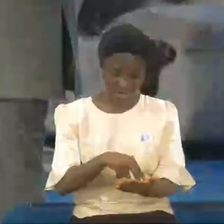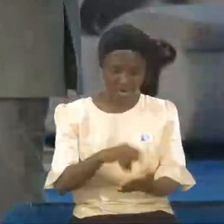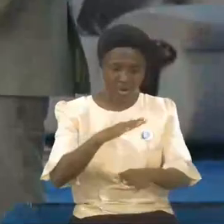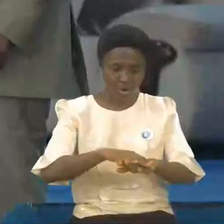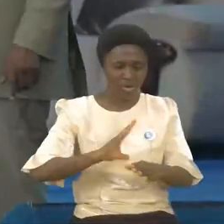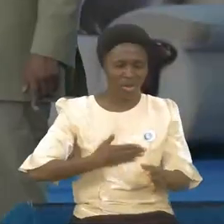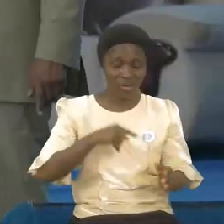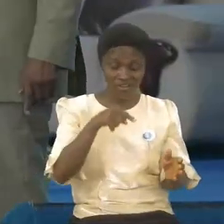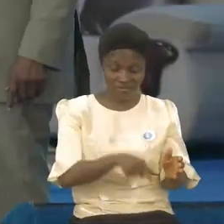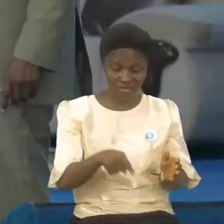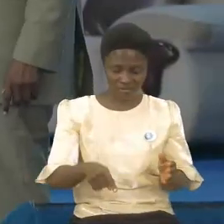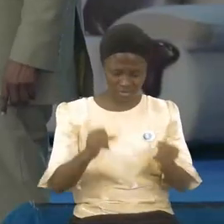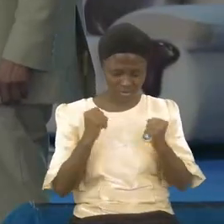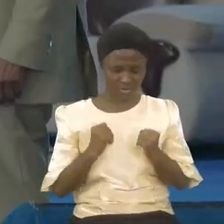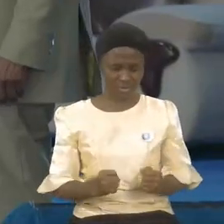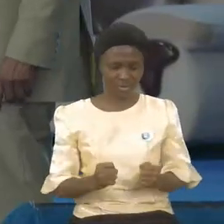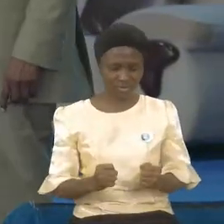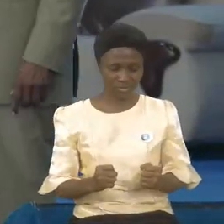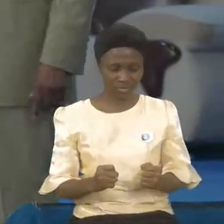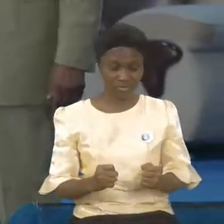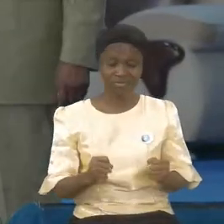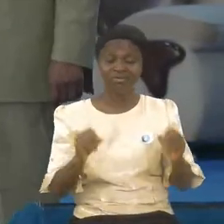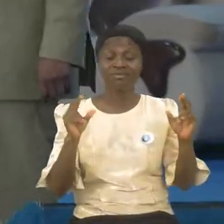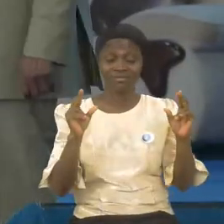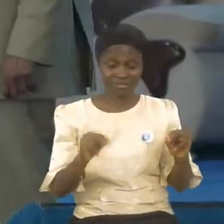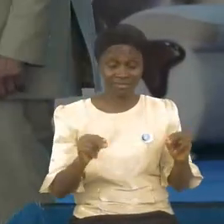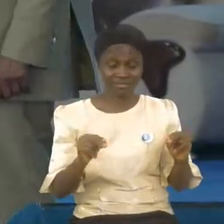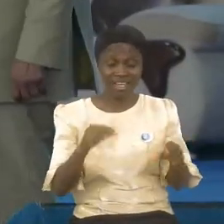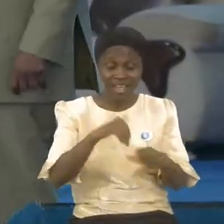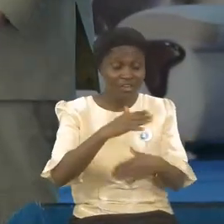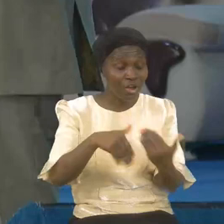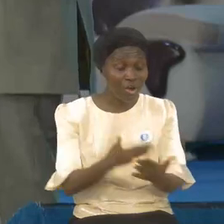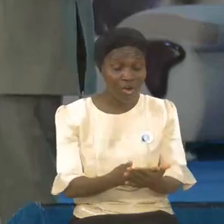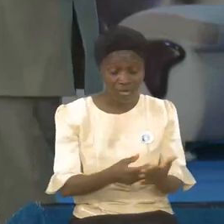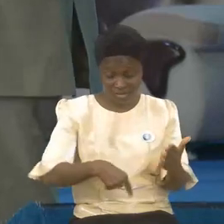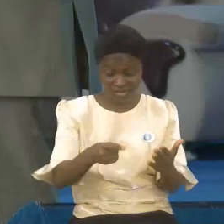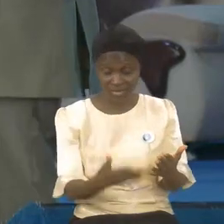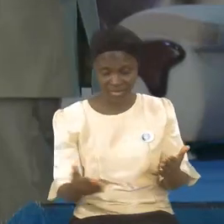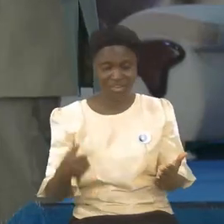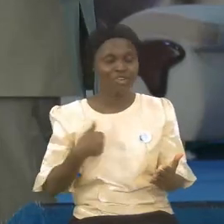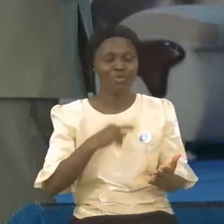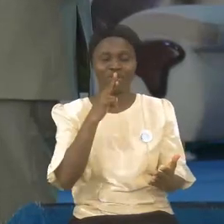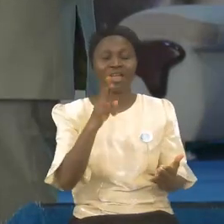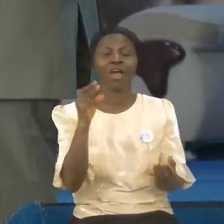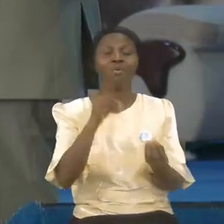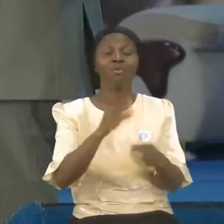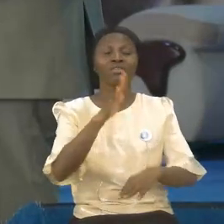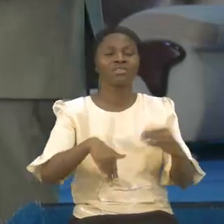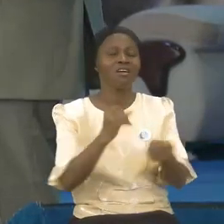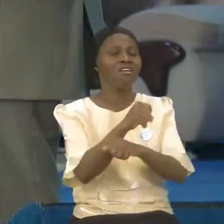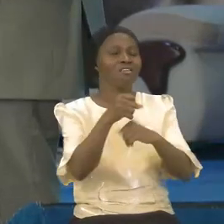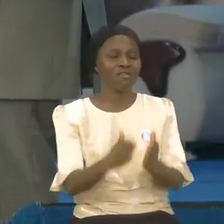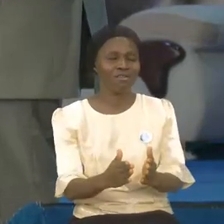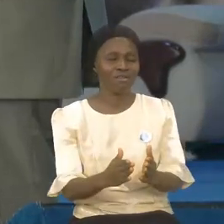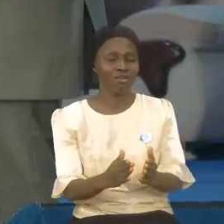rachat de nous fort sur nos pieds mais dans tout ceci dans tout cela nous